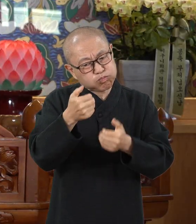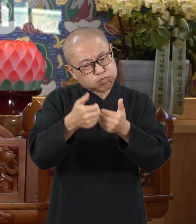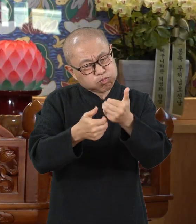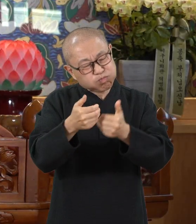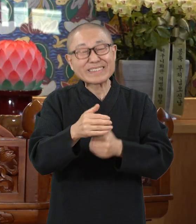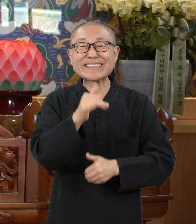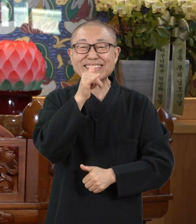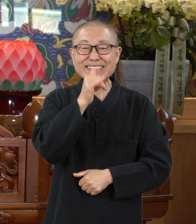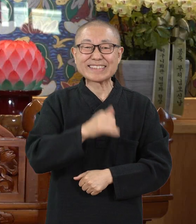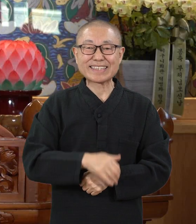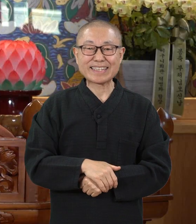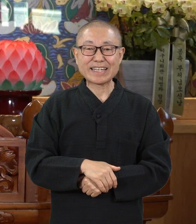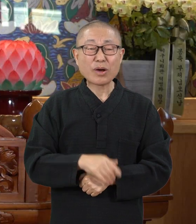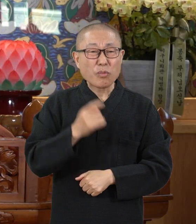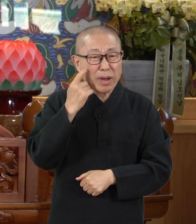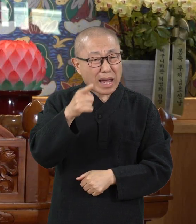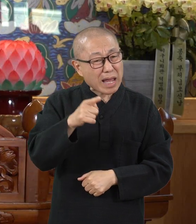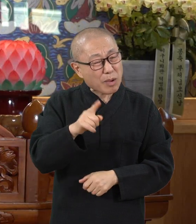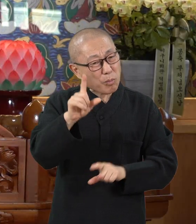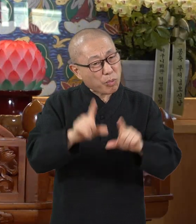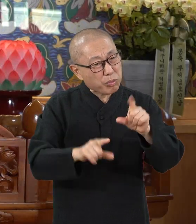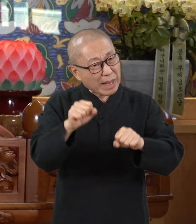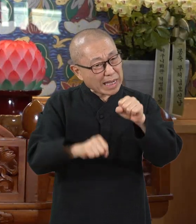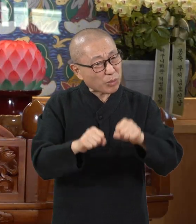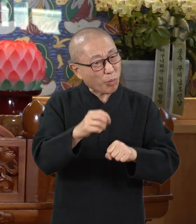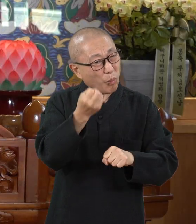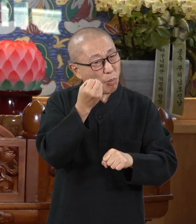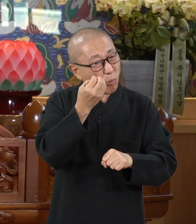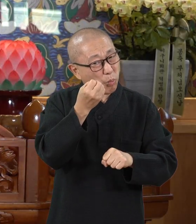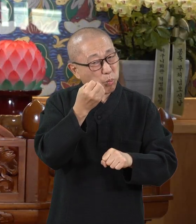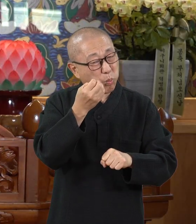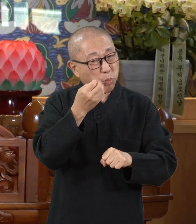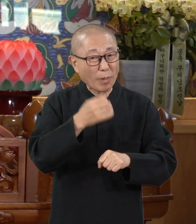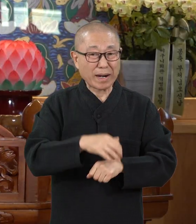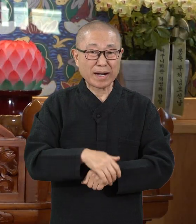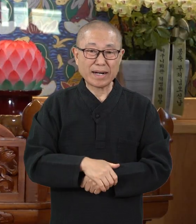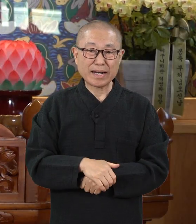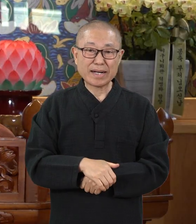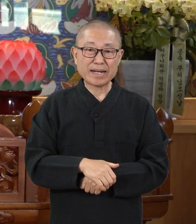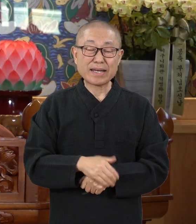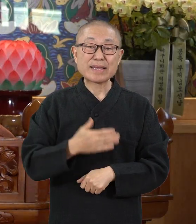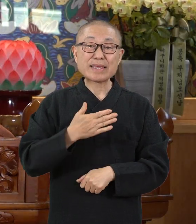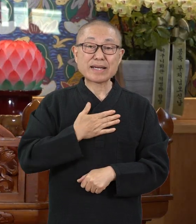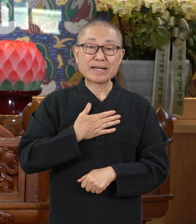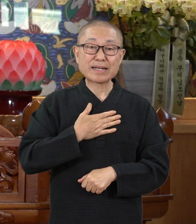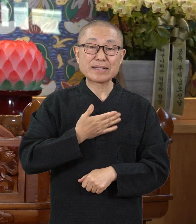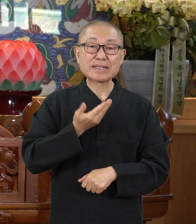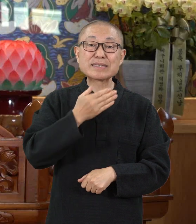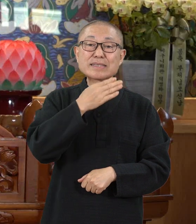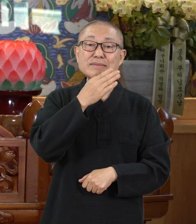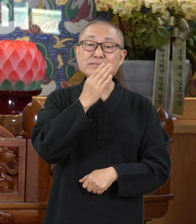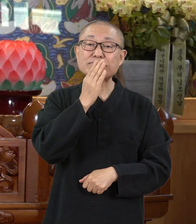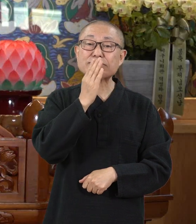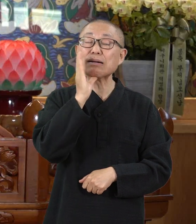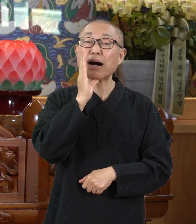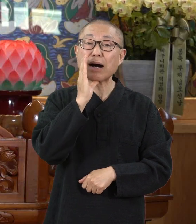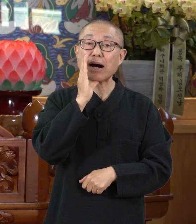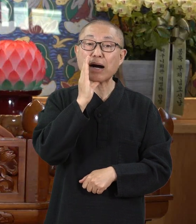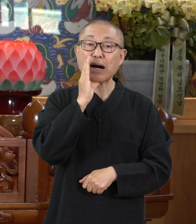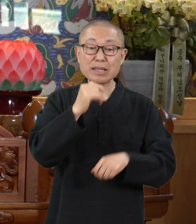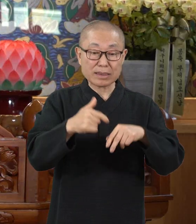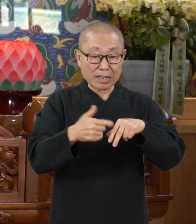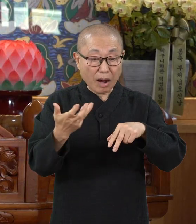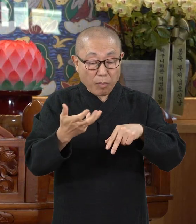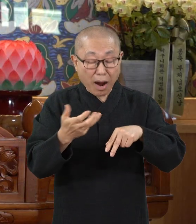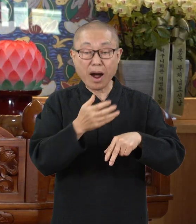안 들었어요. 왜 저렇게밖에 절을 못 하실까? 제가 나이를 먹고 보니까 다리가